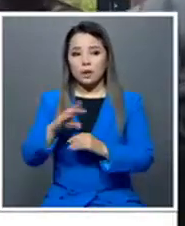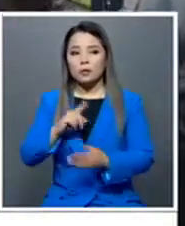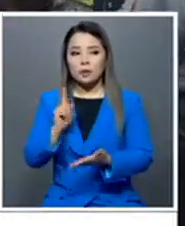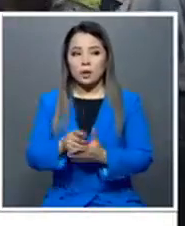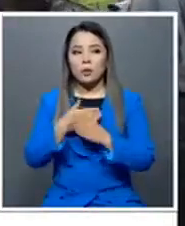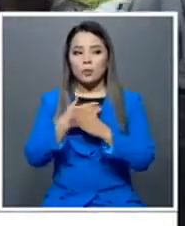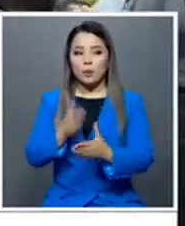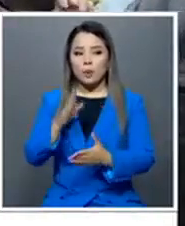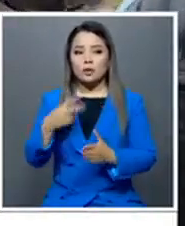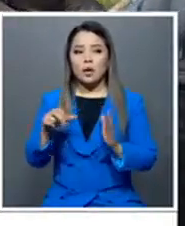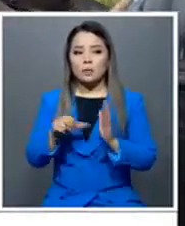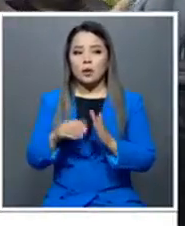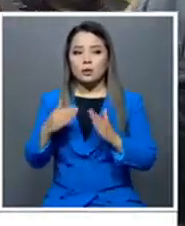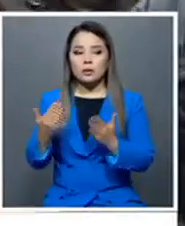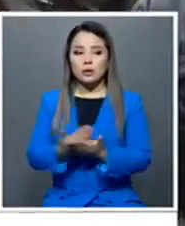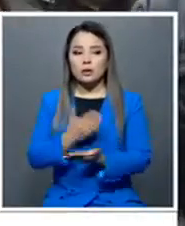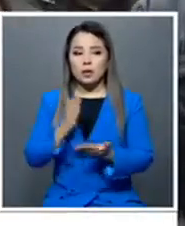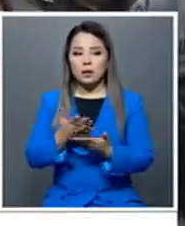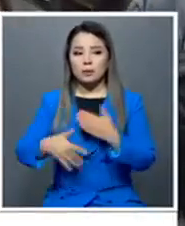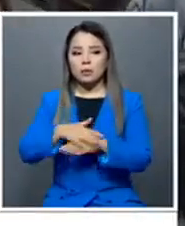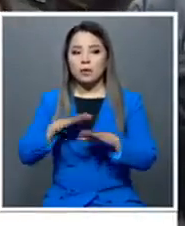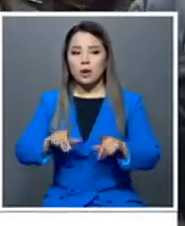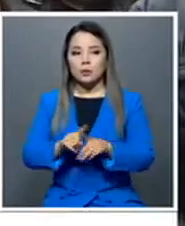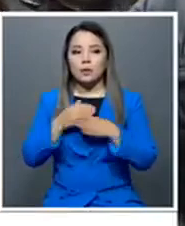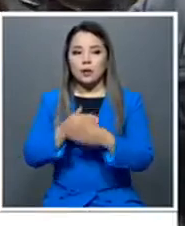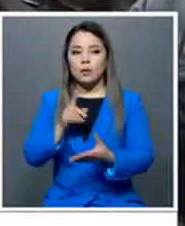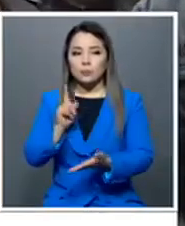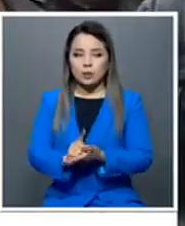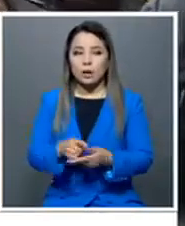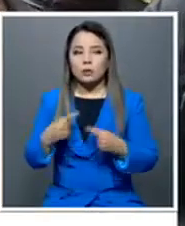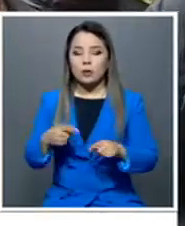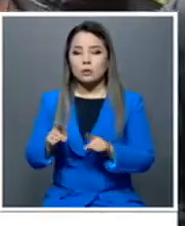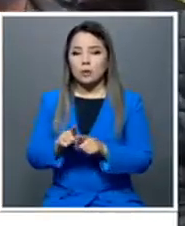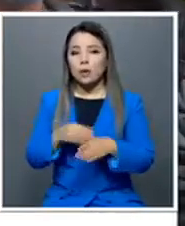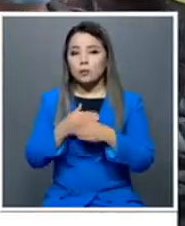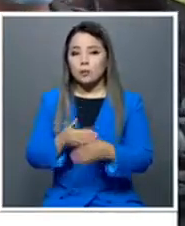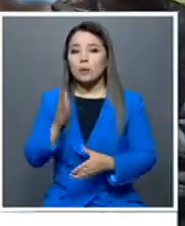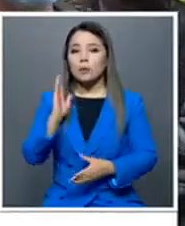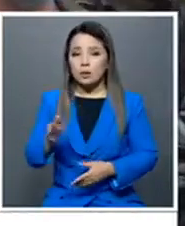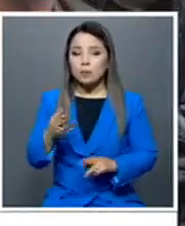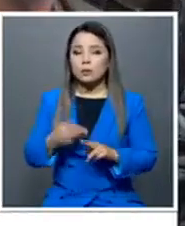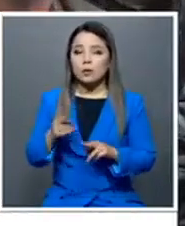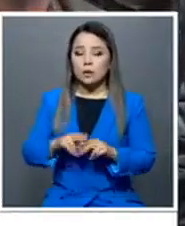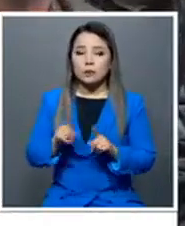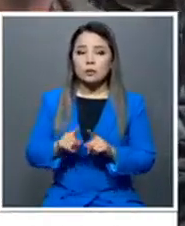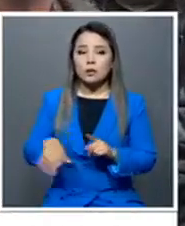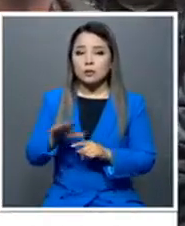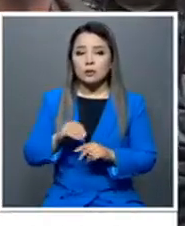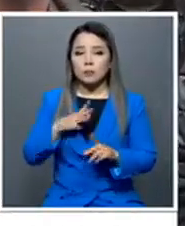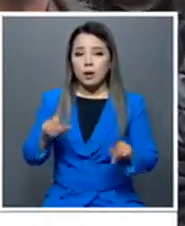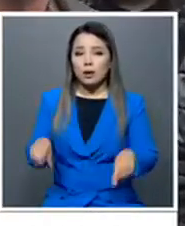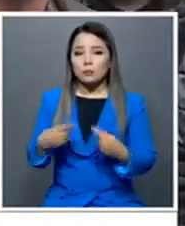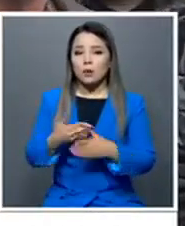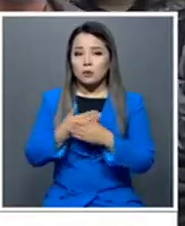Бұл жерде 26 үйді жаңағы су кірген ауласына. Ауласына маскат жасауға көмектесеміз. Кейін ол жердегі бәрін қалпына